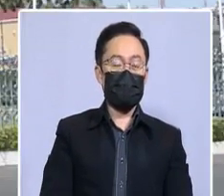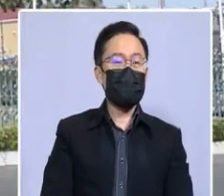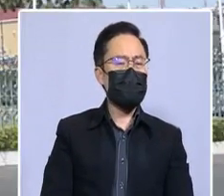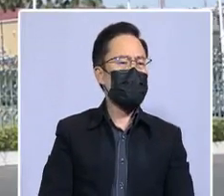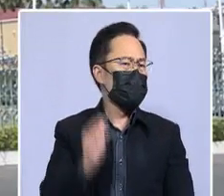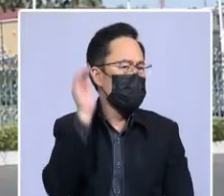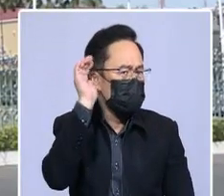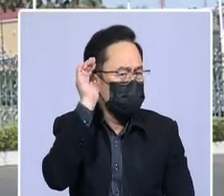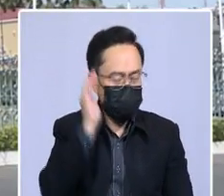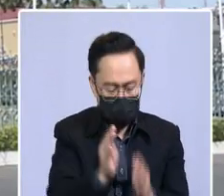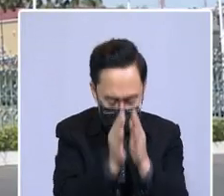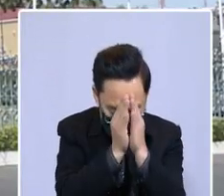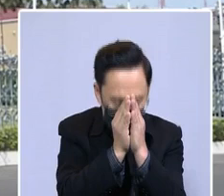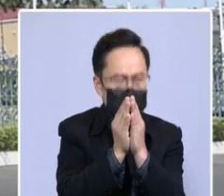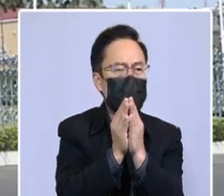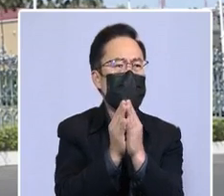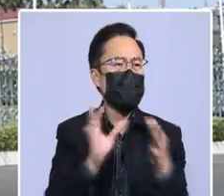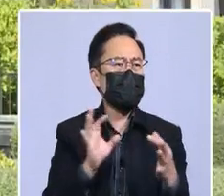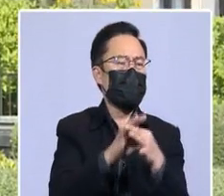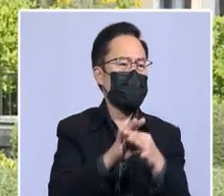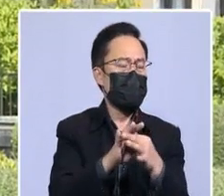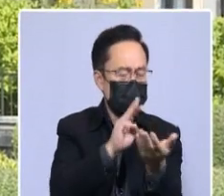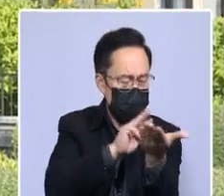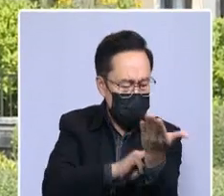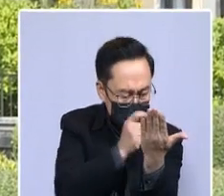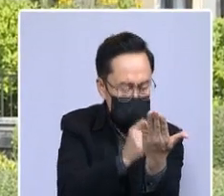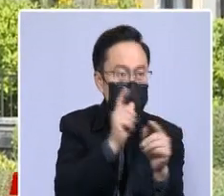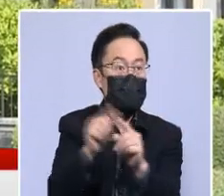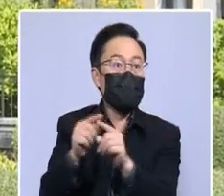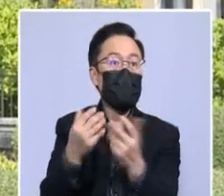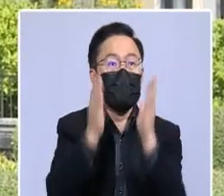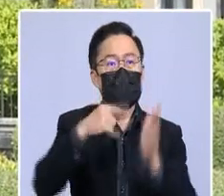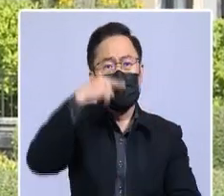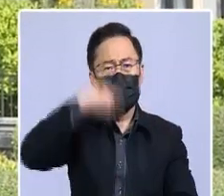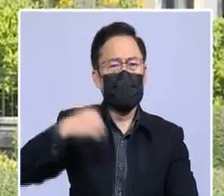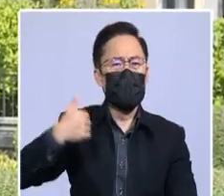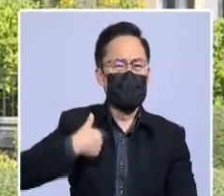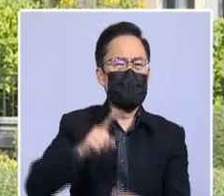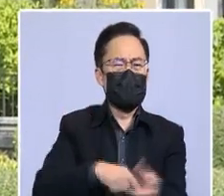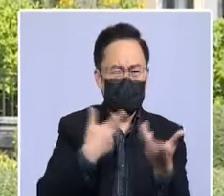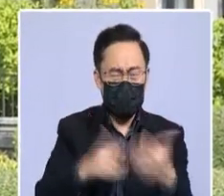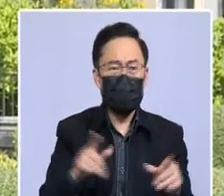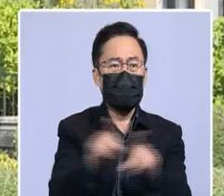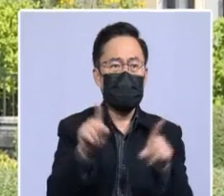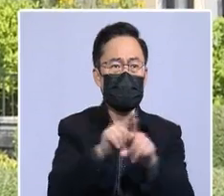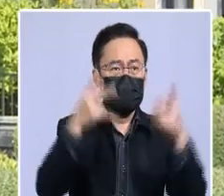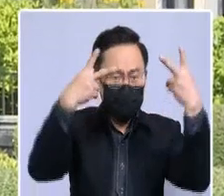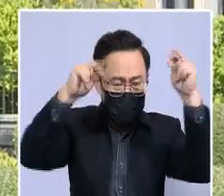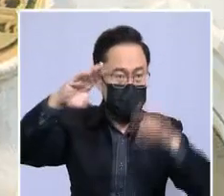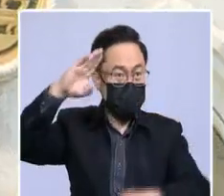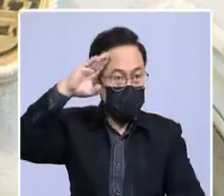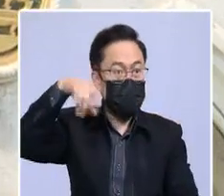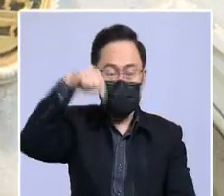ความเชื่อและความศรัทธาอยู่คู่กับคนไทยมานมนานจึงไม่ใช่เรื่องแปลกที่ศูนย์รวมอำนาจบริหารราชการแผ่นดินอย่างทำเนียบรัฐ